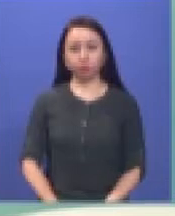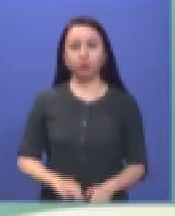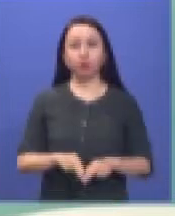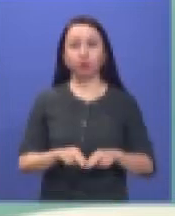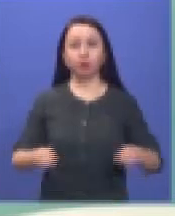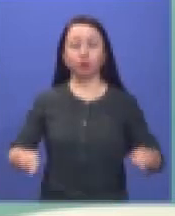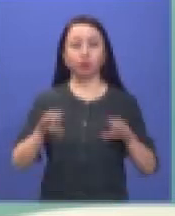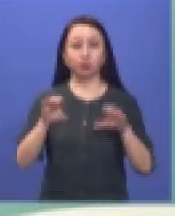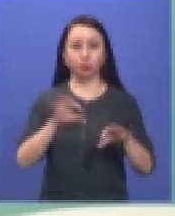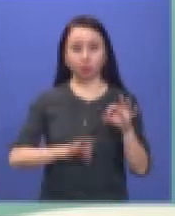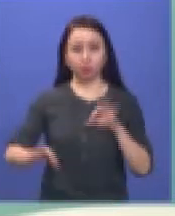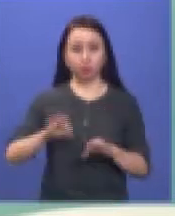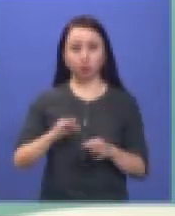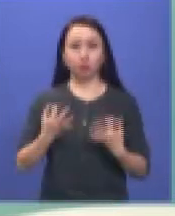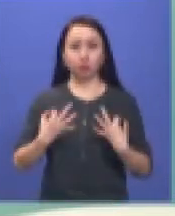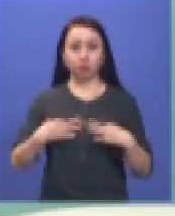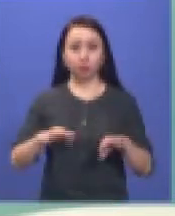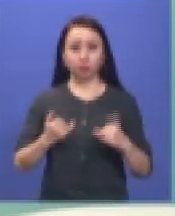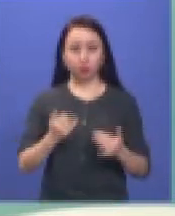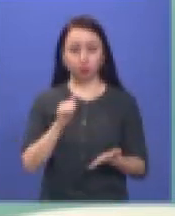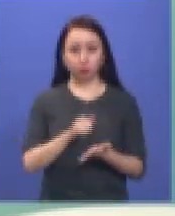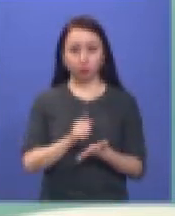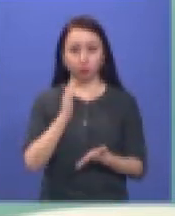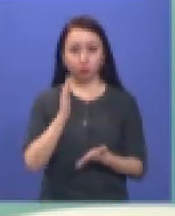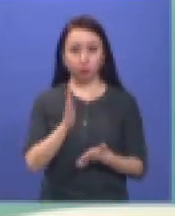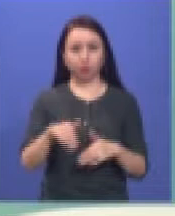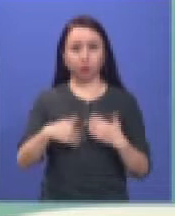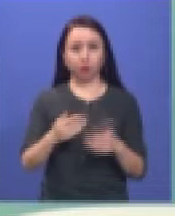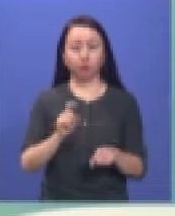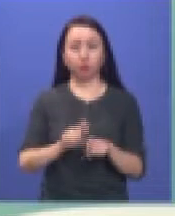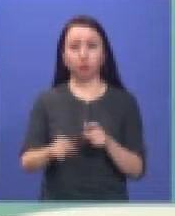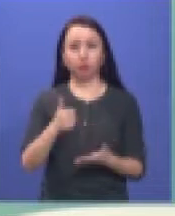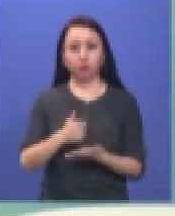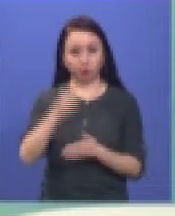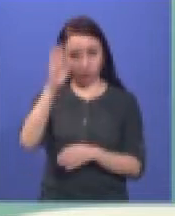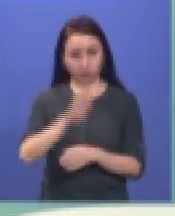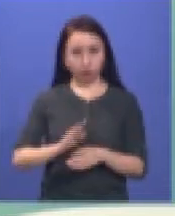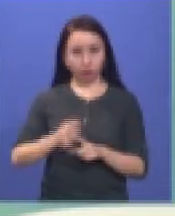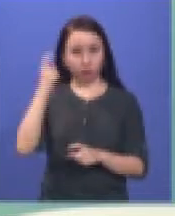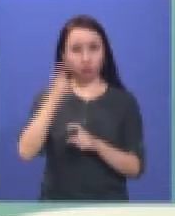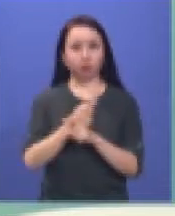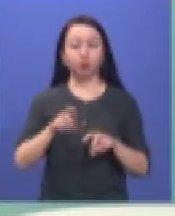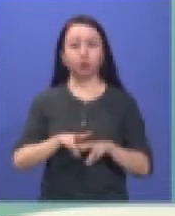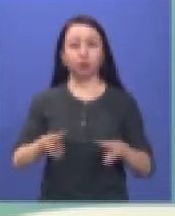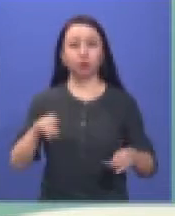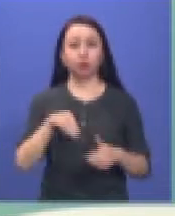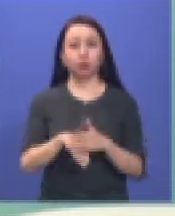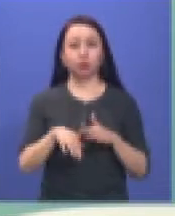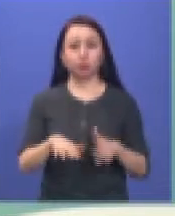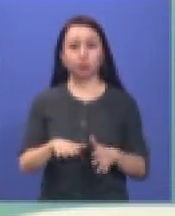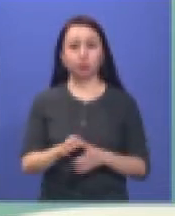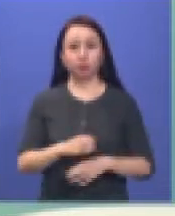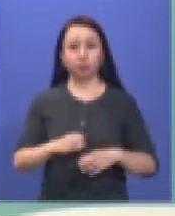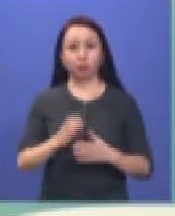парламент принял законопроект об амнистии теперь документ будет передан на рассмотрение президенту по данным министра